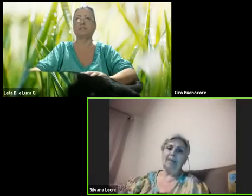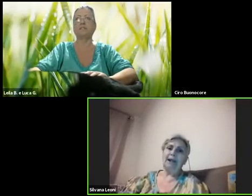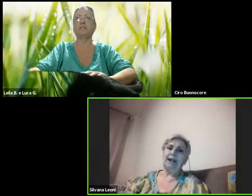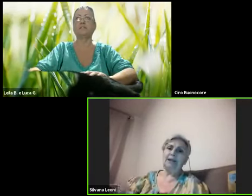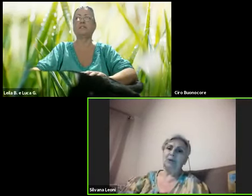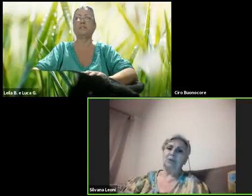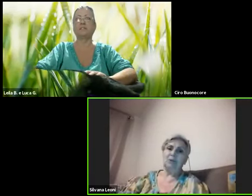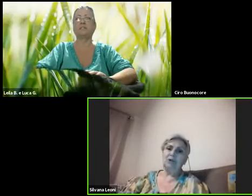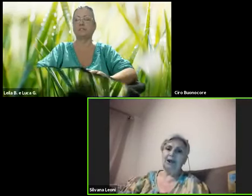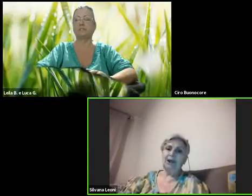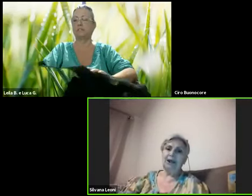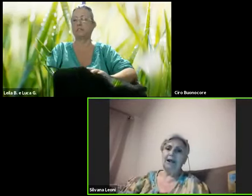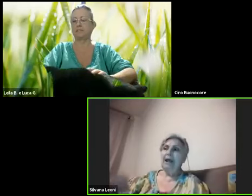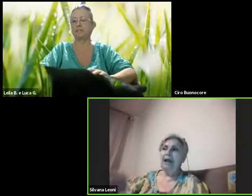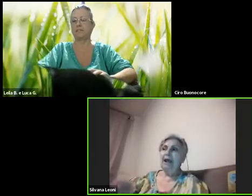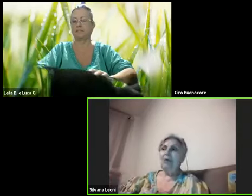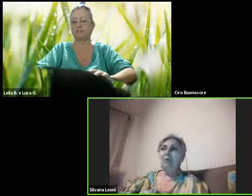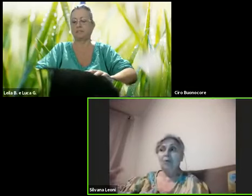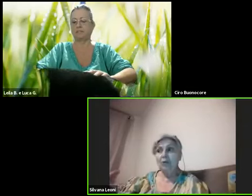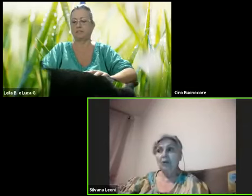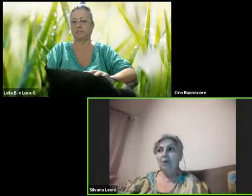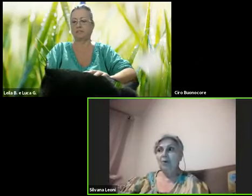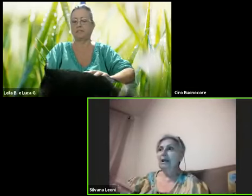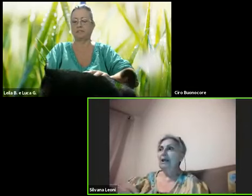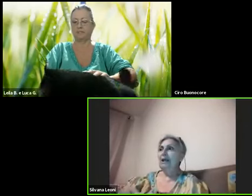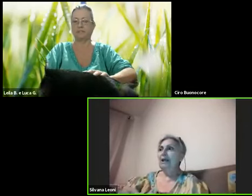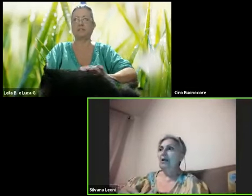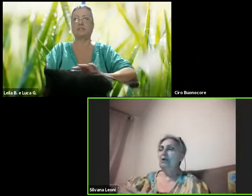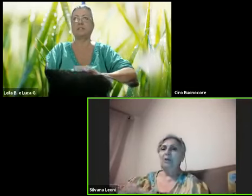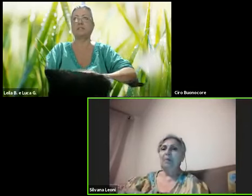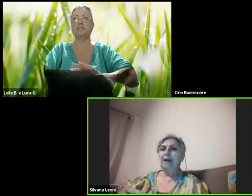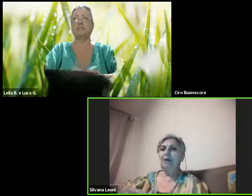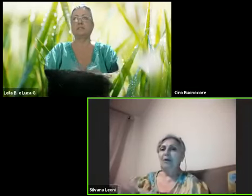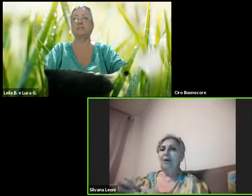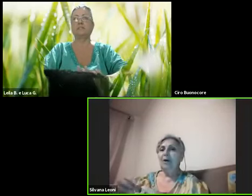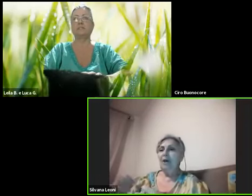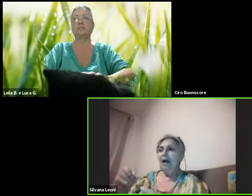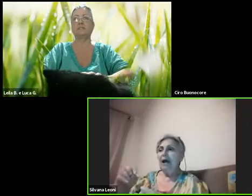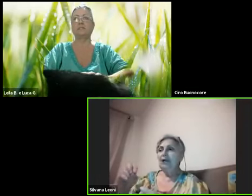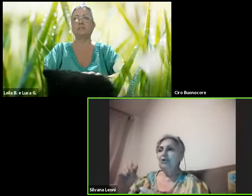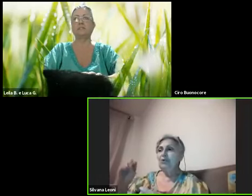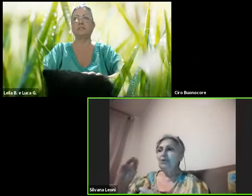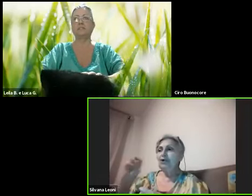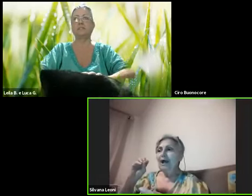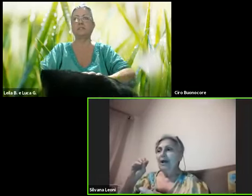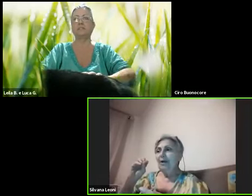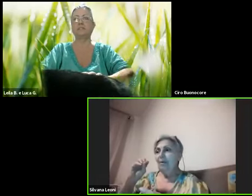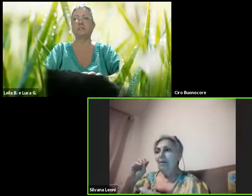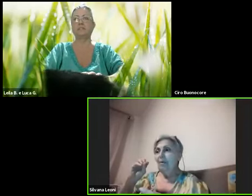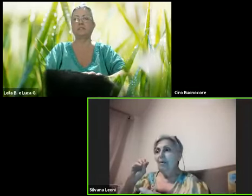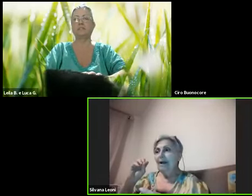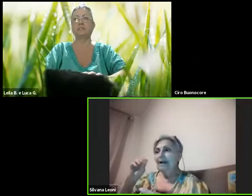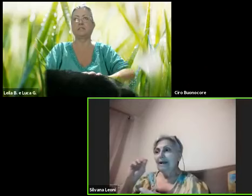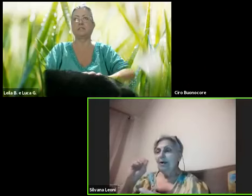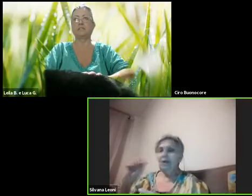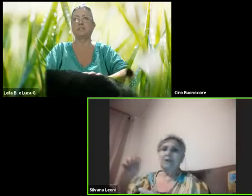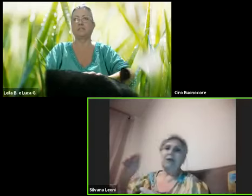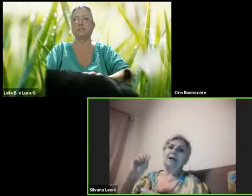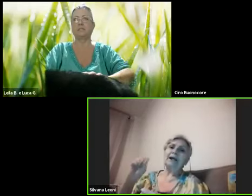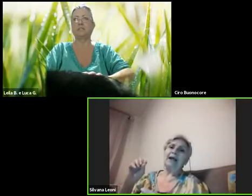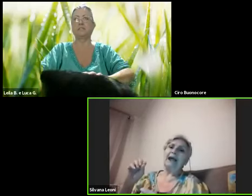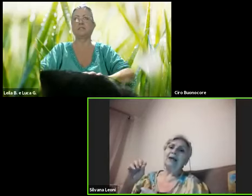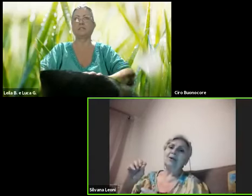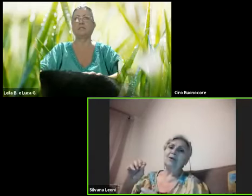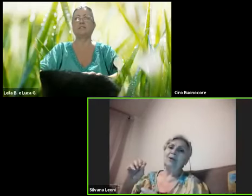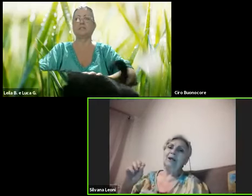di sapere, di conoscere. E ognuno di noi nel nostro piccolo aggiunge un qualche cosa,